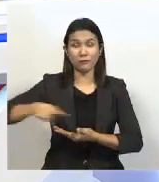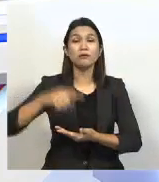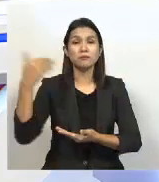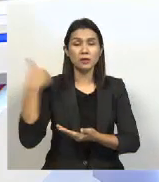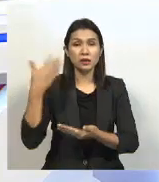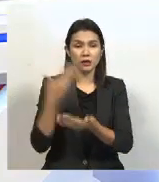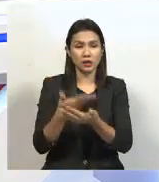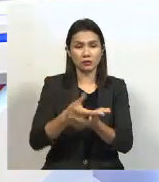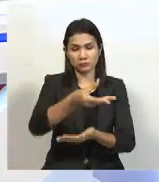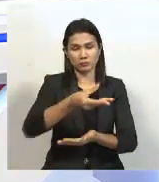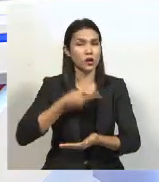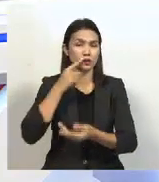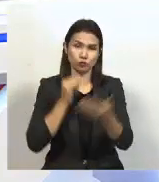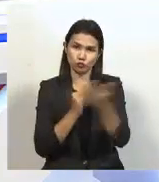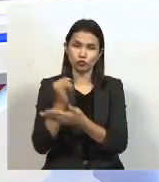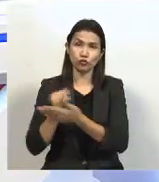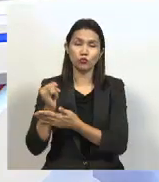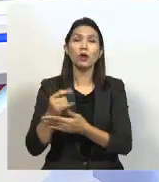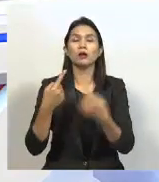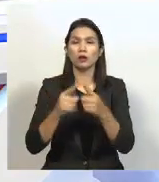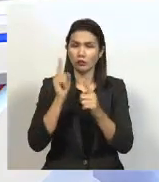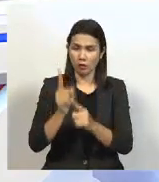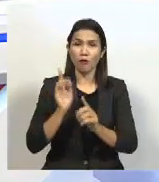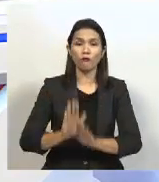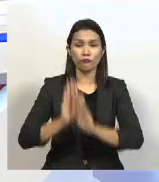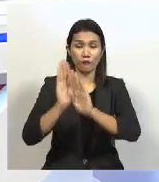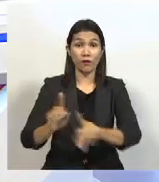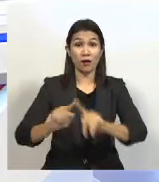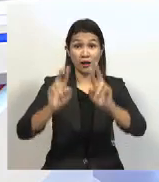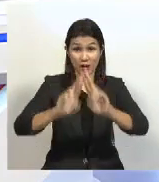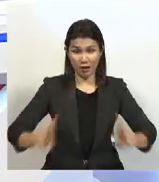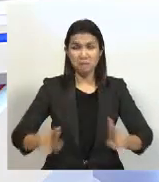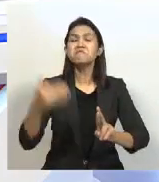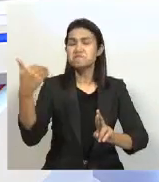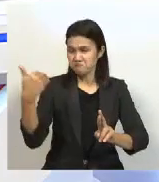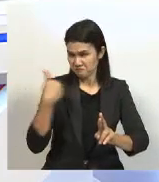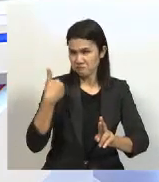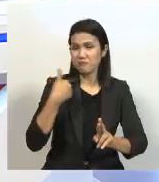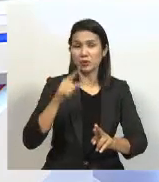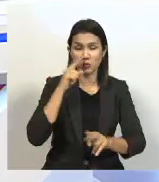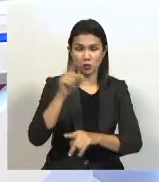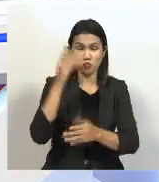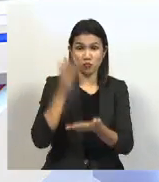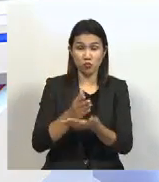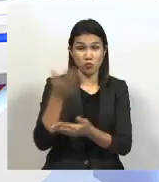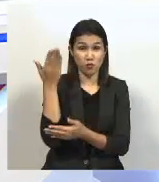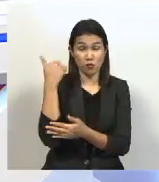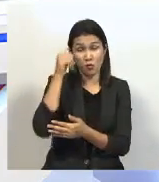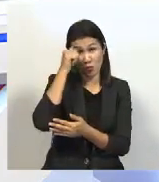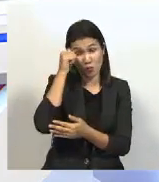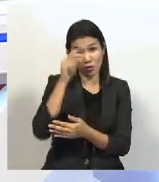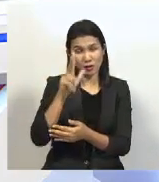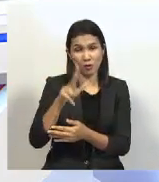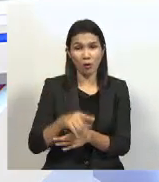จะได้รับเงินตรงนี้อย่างชัดเจนมากยิ่งขึ้นแต่ก็ต้องฝากไปถึงร้านค้าเพราะว่าบางร้านในช่วงหยุดยาว3วันที่ผ่านม